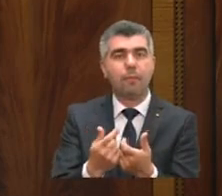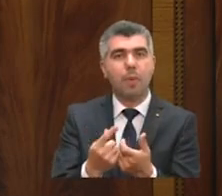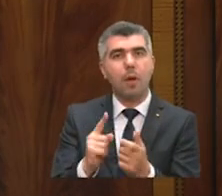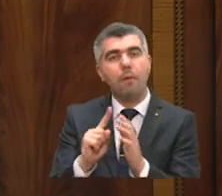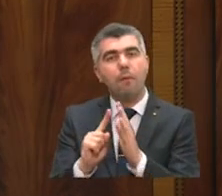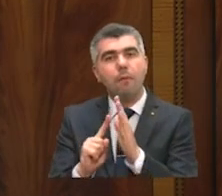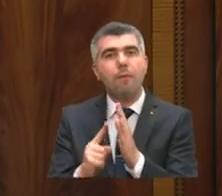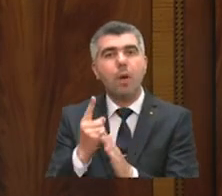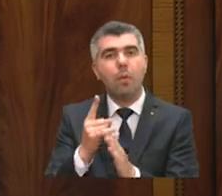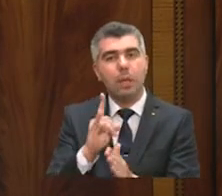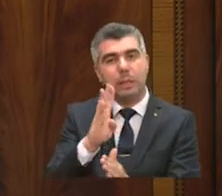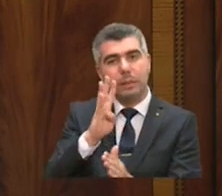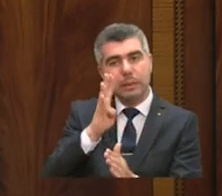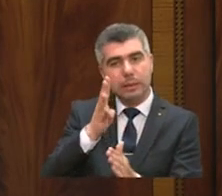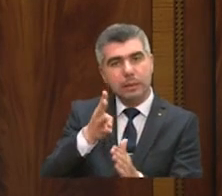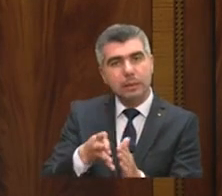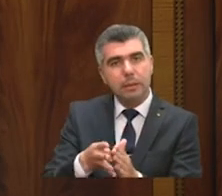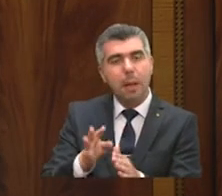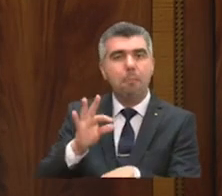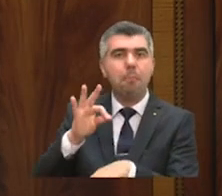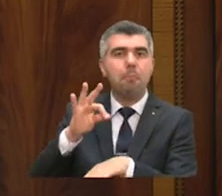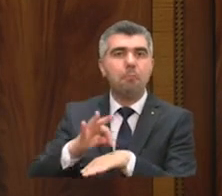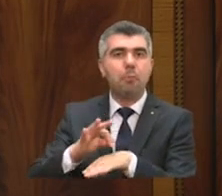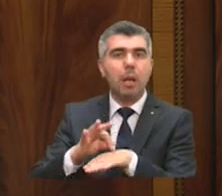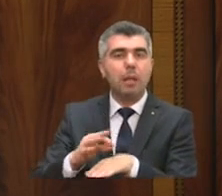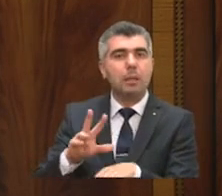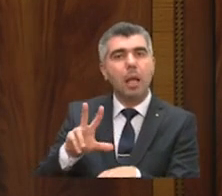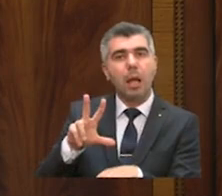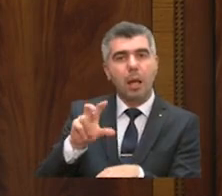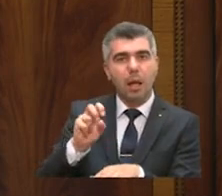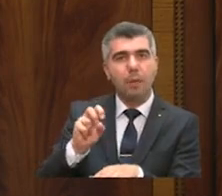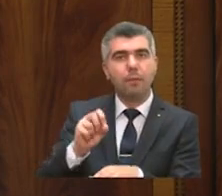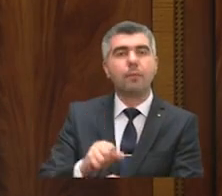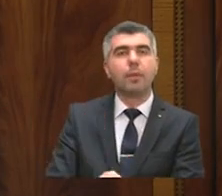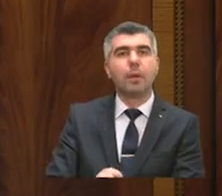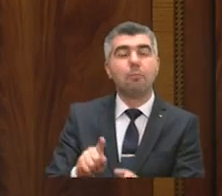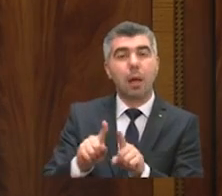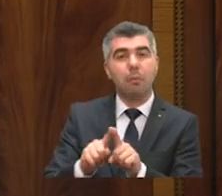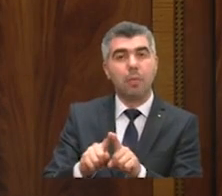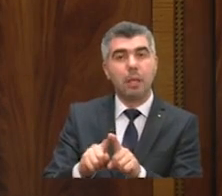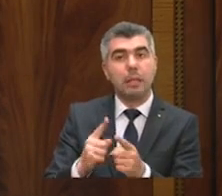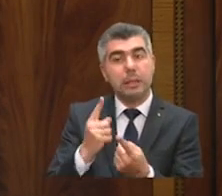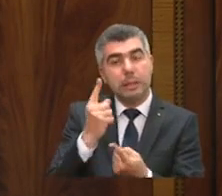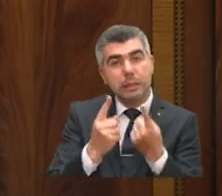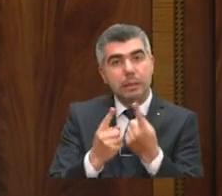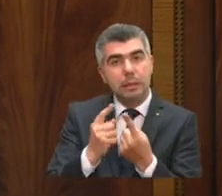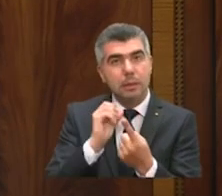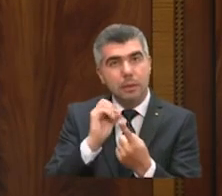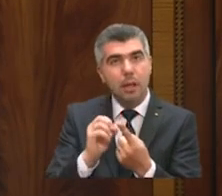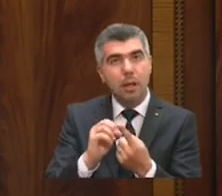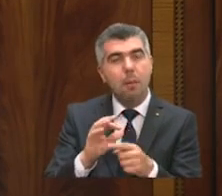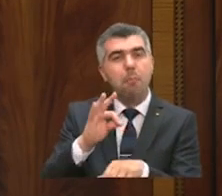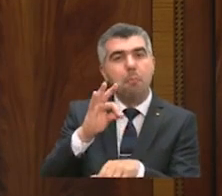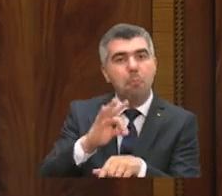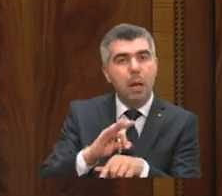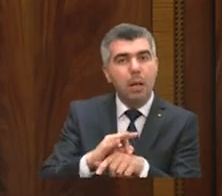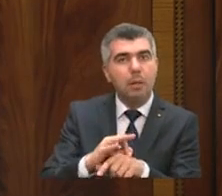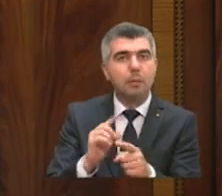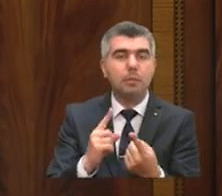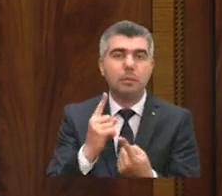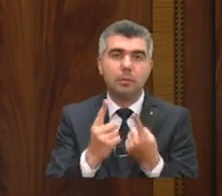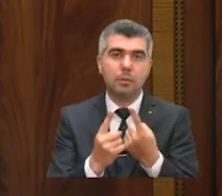في الفحص ديال ديال ديال, ديال المريض، كيمكننا نوجهه واش هذه حاله مشتبه فيها او حاله محتمله